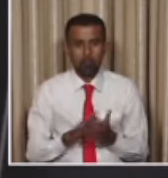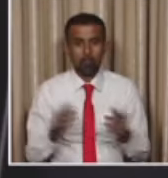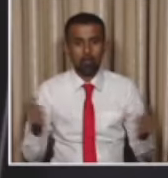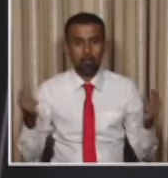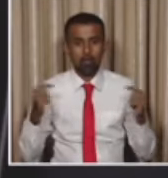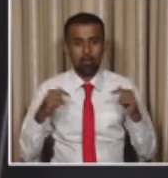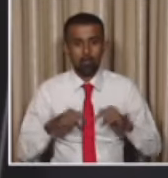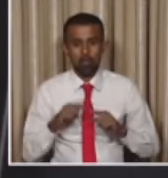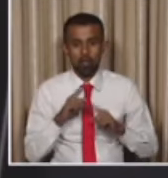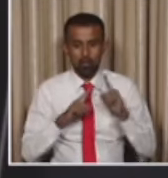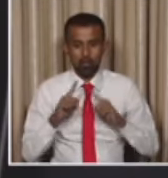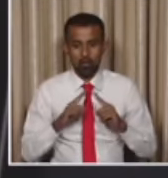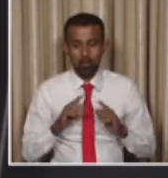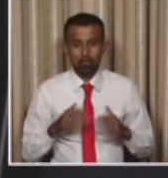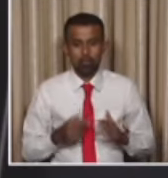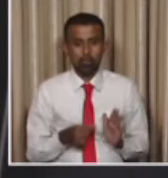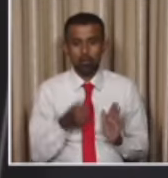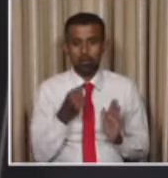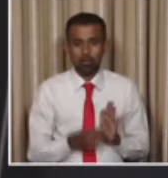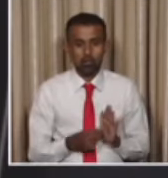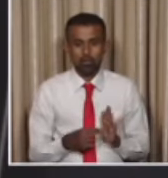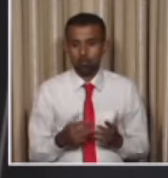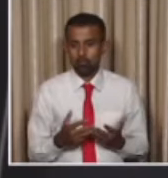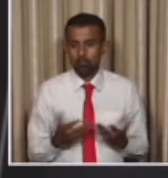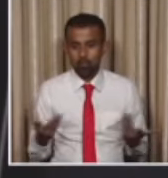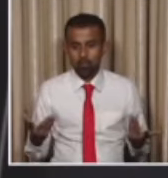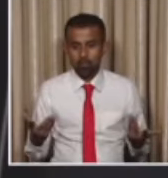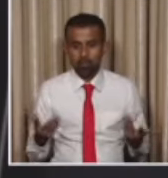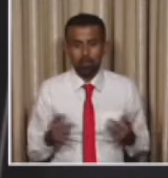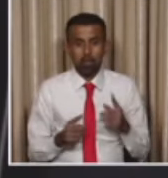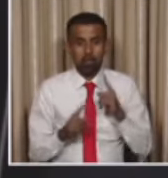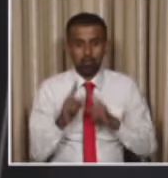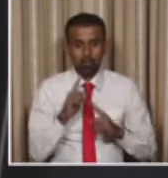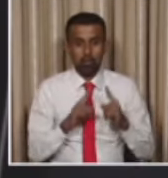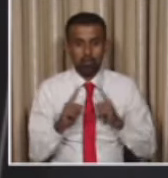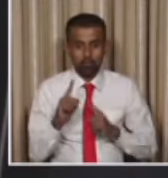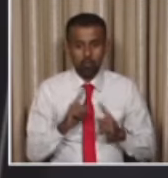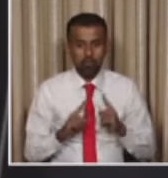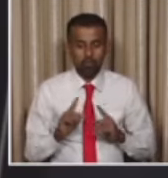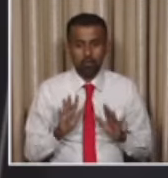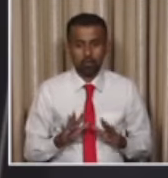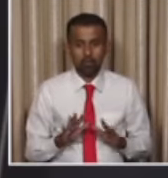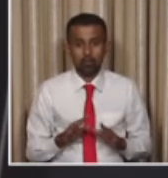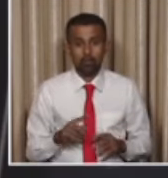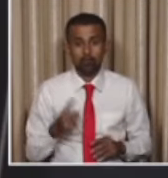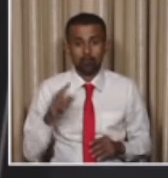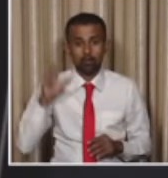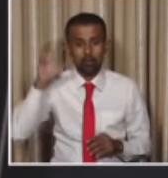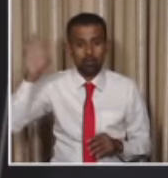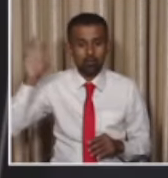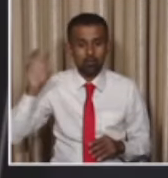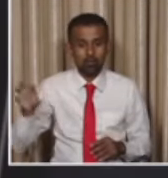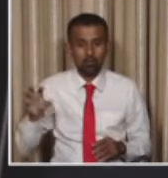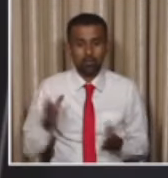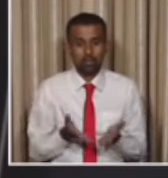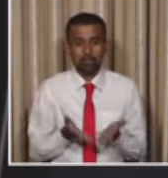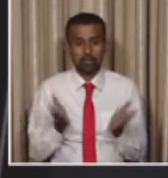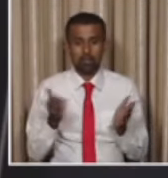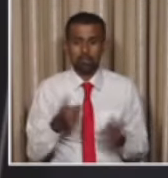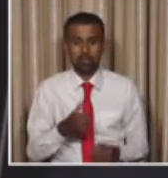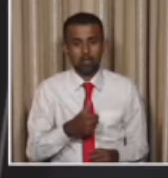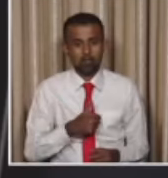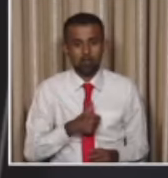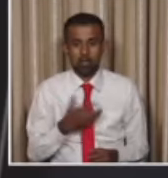කරන්නේ. තාම අත්සන් කළා නෑනේ. එතකොට කතා කරනකොට අනිත් රටවල් ඉන්දියාව එකඟ වෙලා